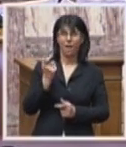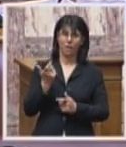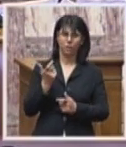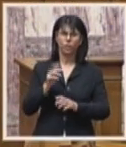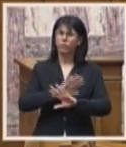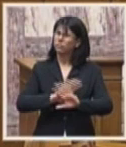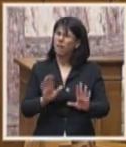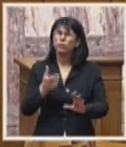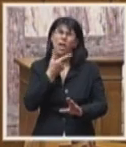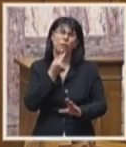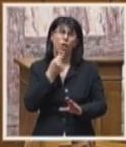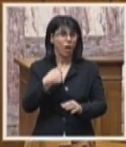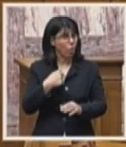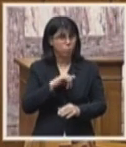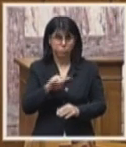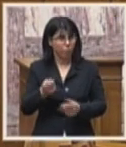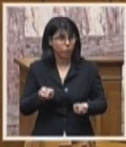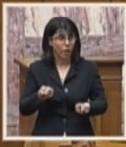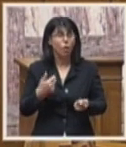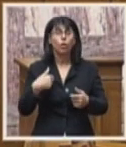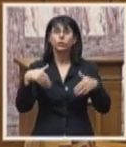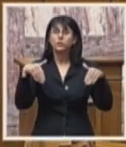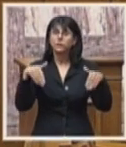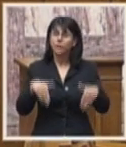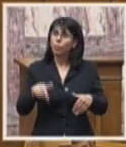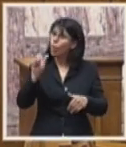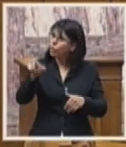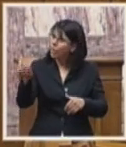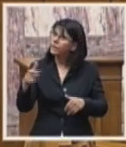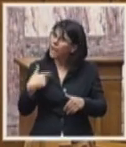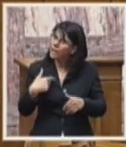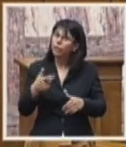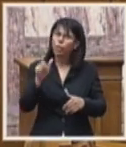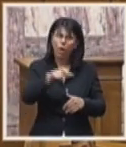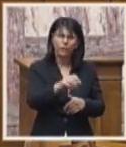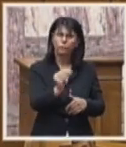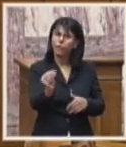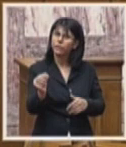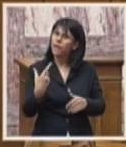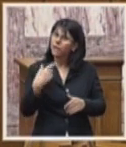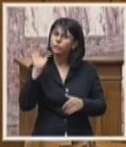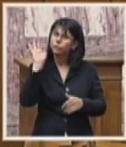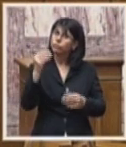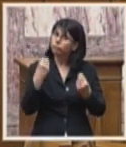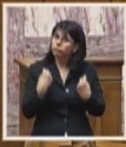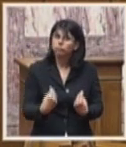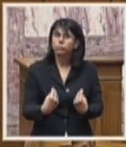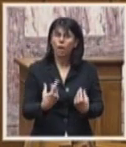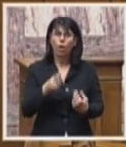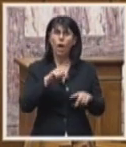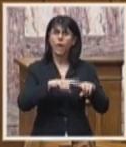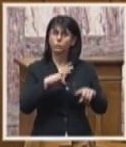και σέβομαι την καλή προαίρεση κάθε βουλευτή και κάθε πολίτη αυτής της